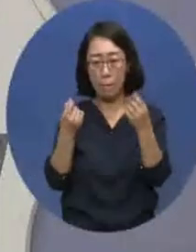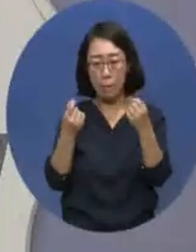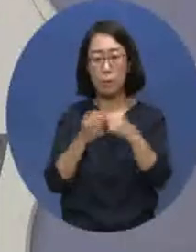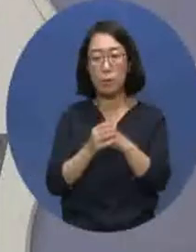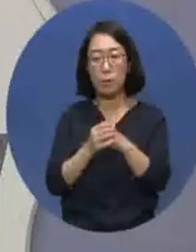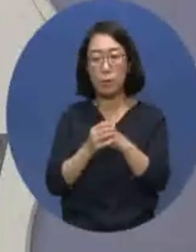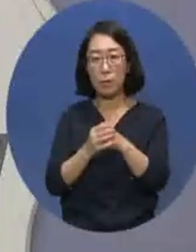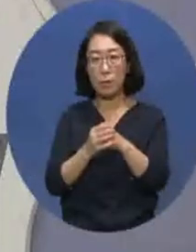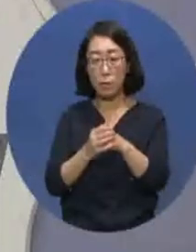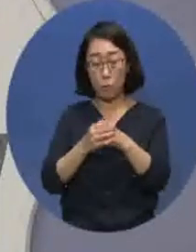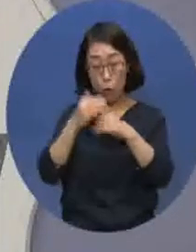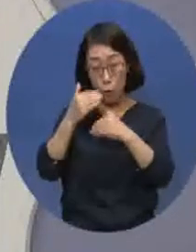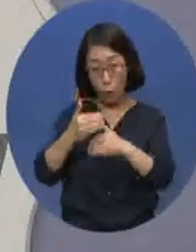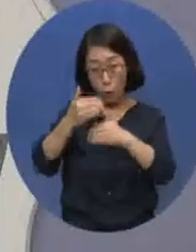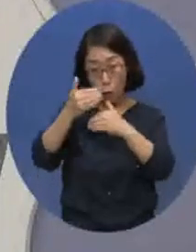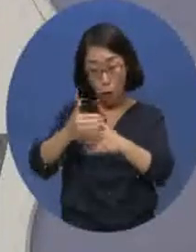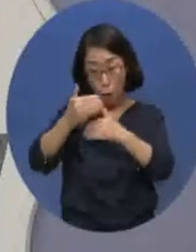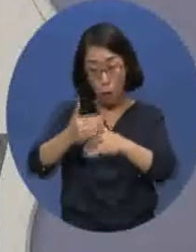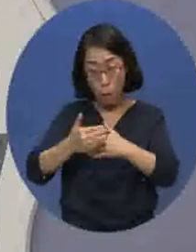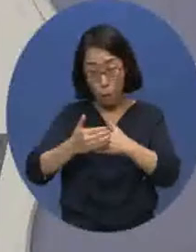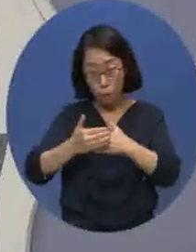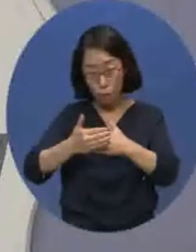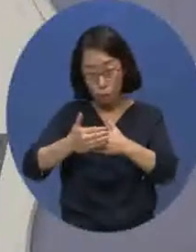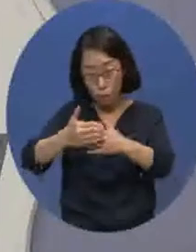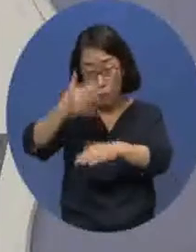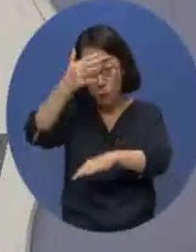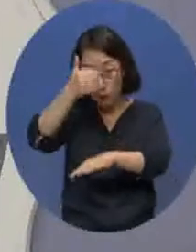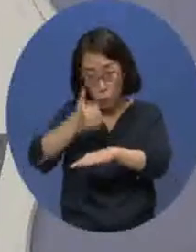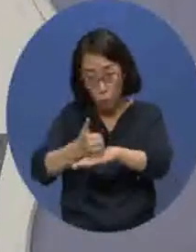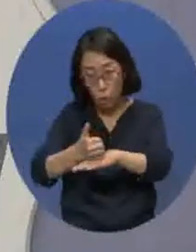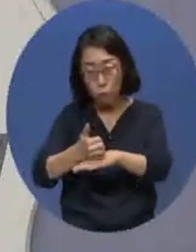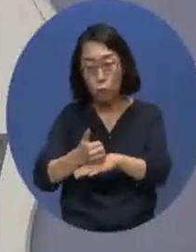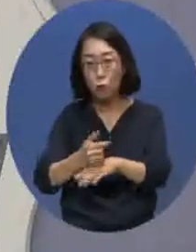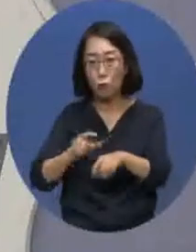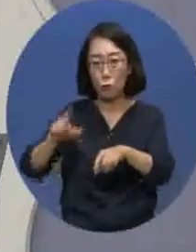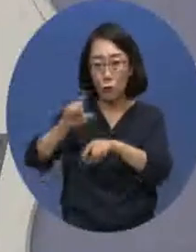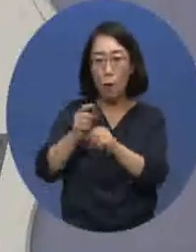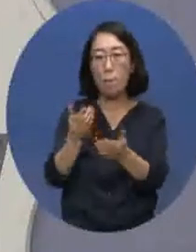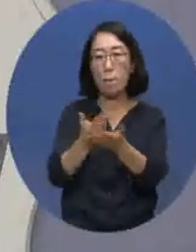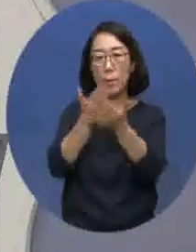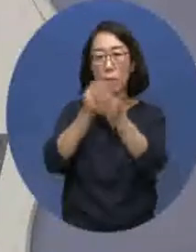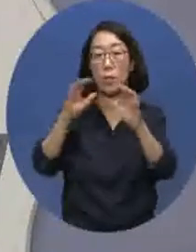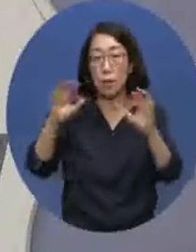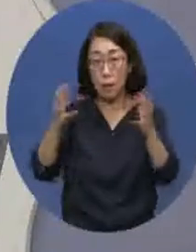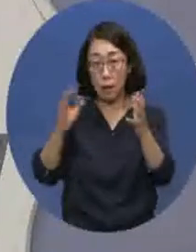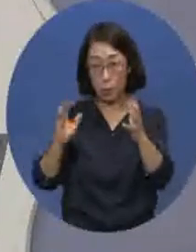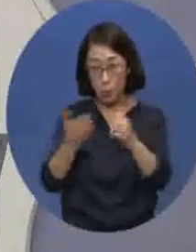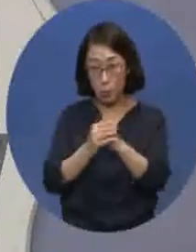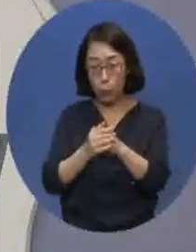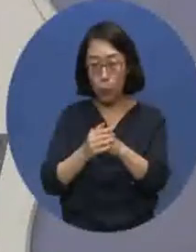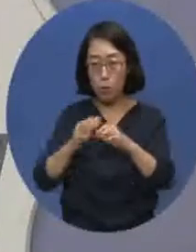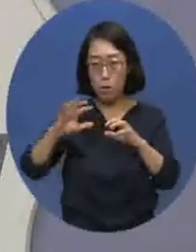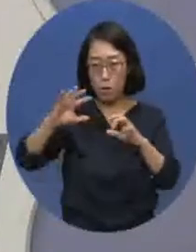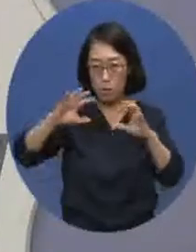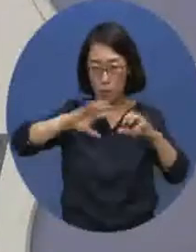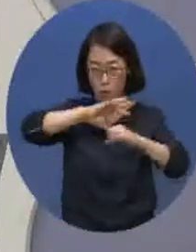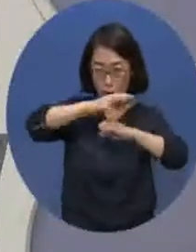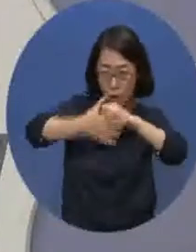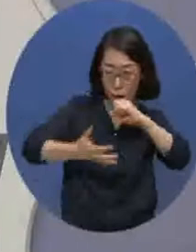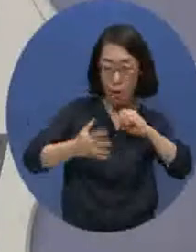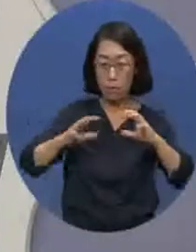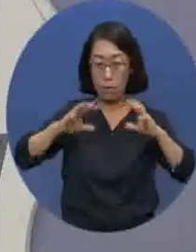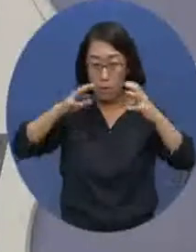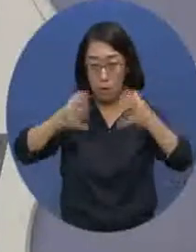통해서 우리의 대한민국 2 좀더 선진국으로 나아가고 또 세계적으로 경쟁력을 갖추는